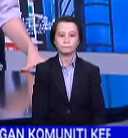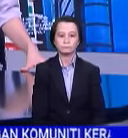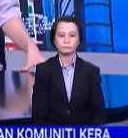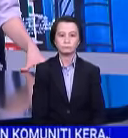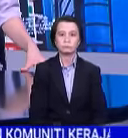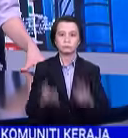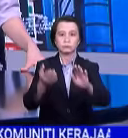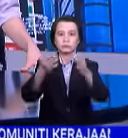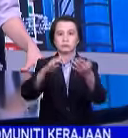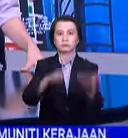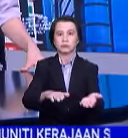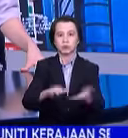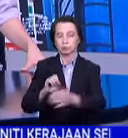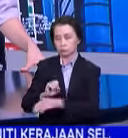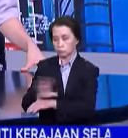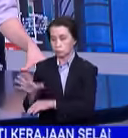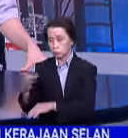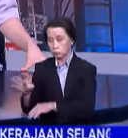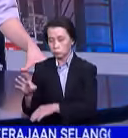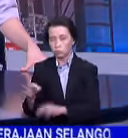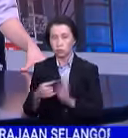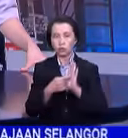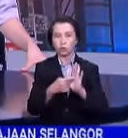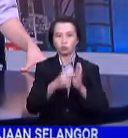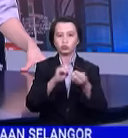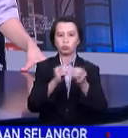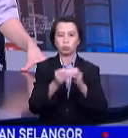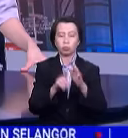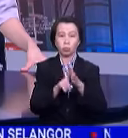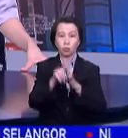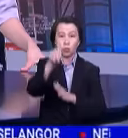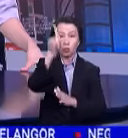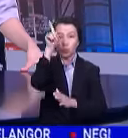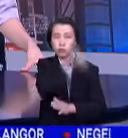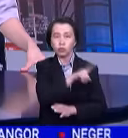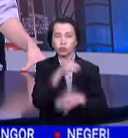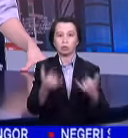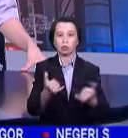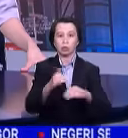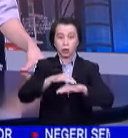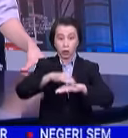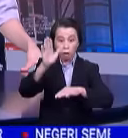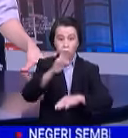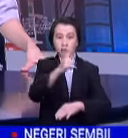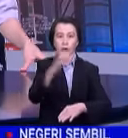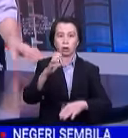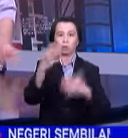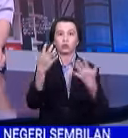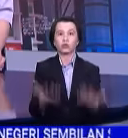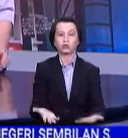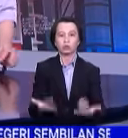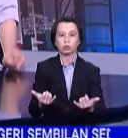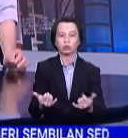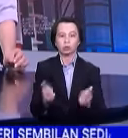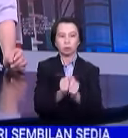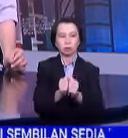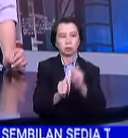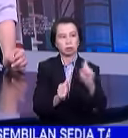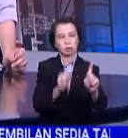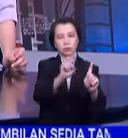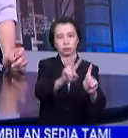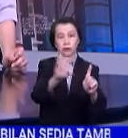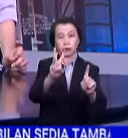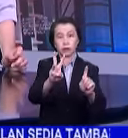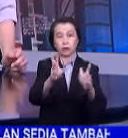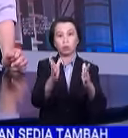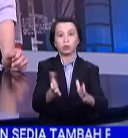Baik, kematian akibat COVID-19 mencatatkan angka tertinggi hari ini melepasi 100 kes dengan